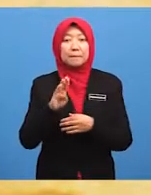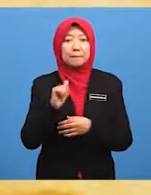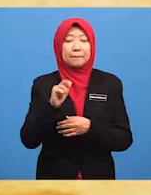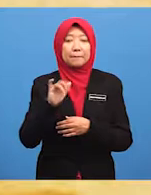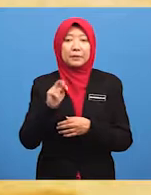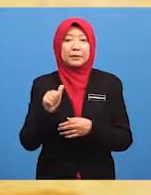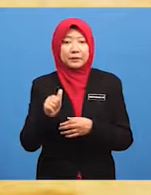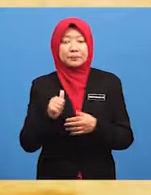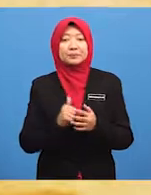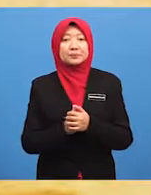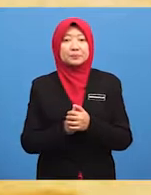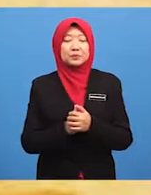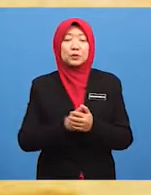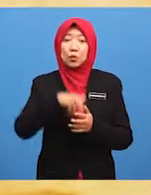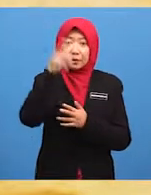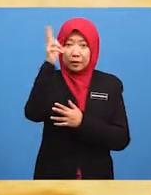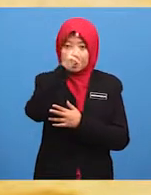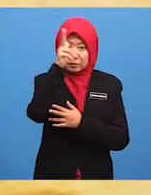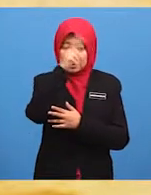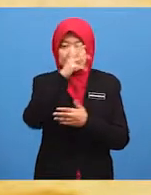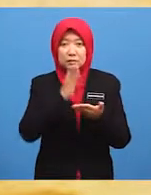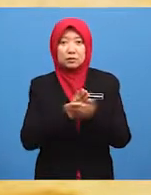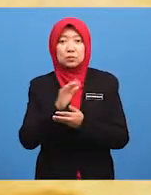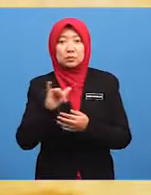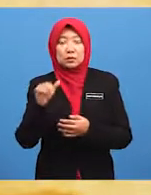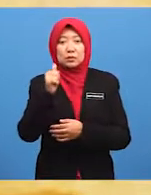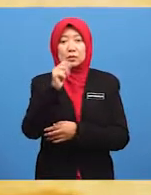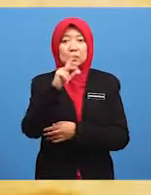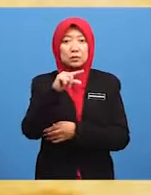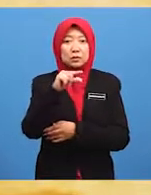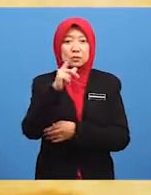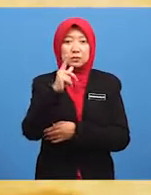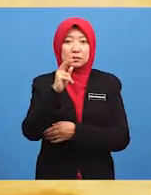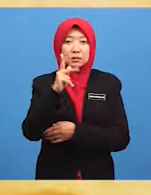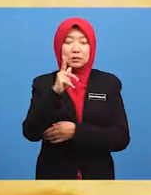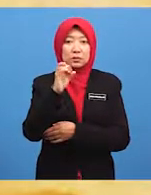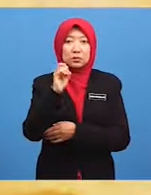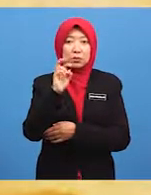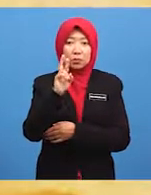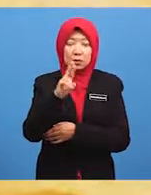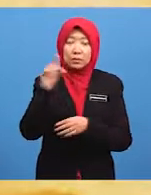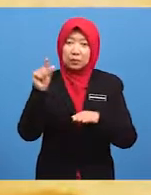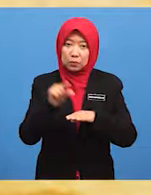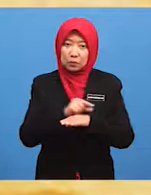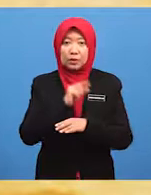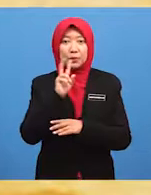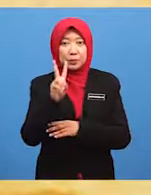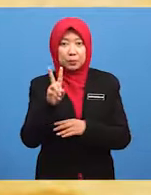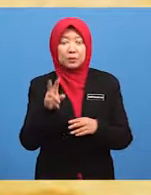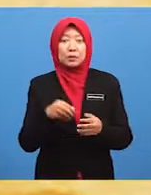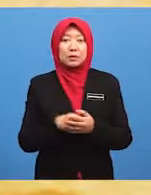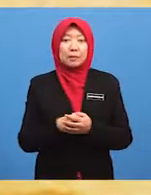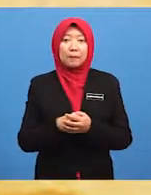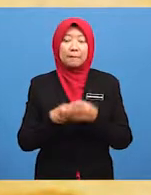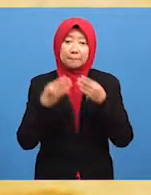hasilnya. Kerajaan berikutnya adalah Kerajaan Angkor. Kerajaan ini menggunakan dua jenis